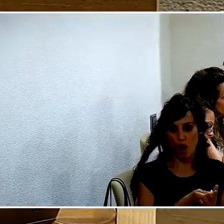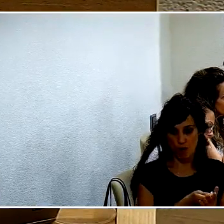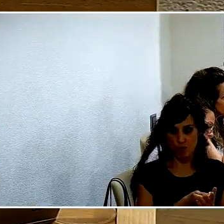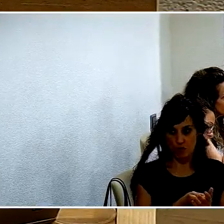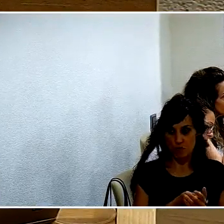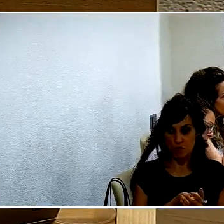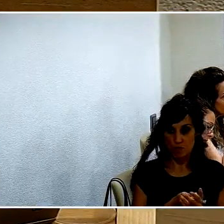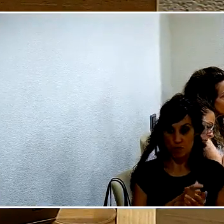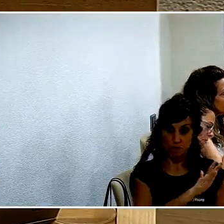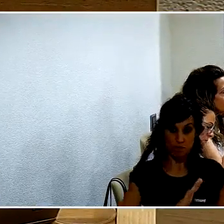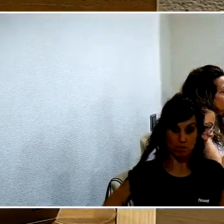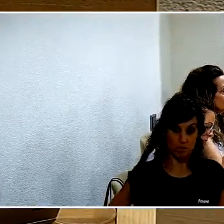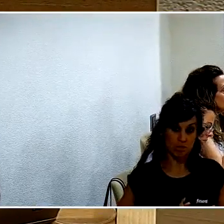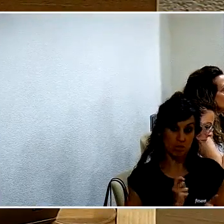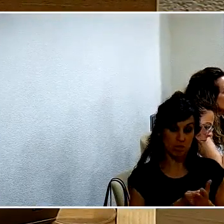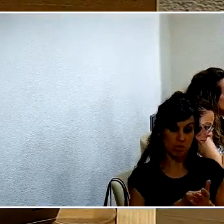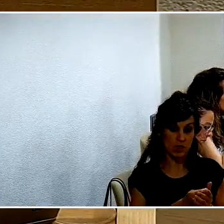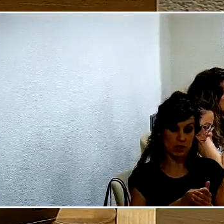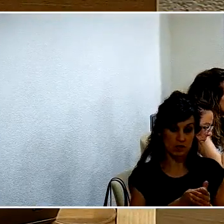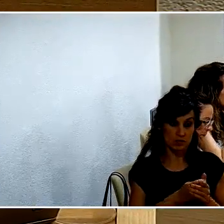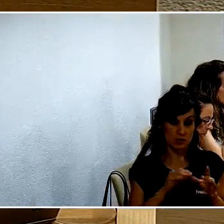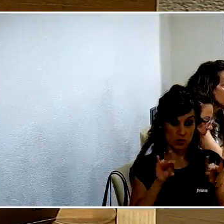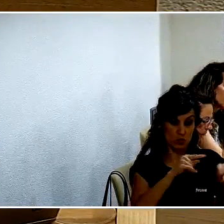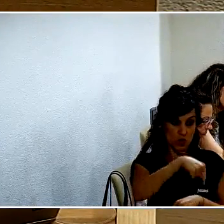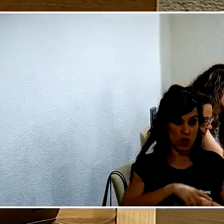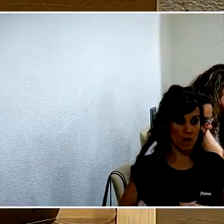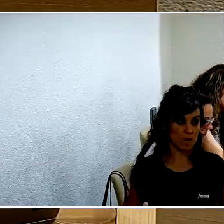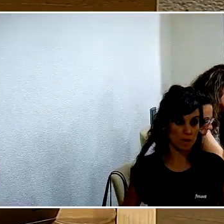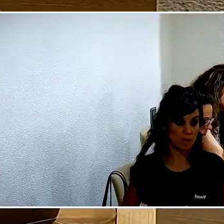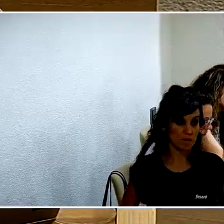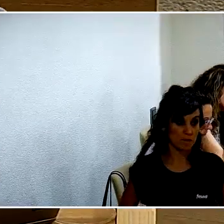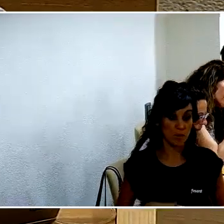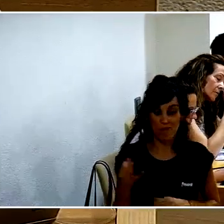venen de subsaharians. Que quede ben clar.